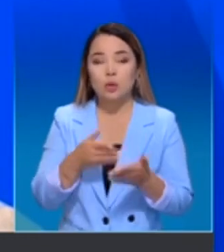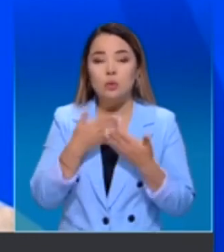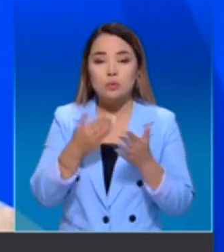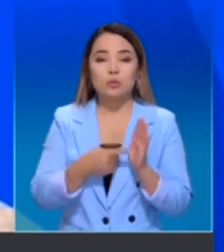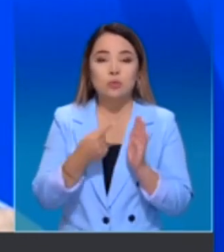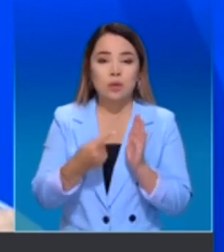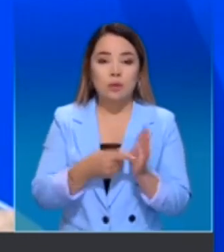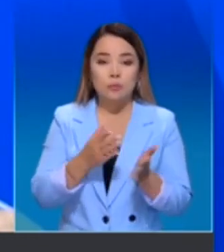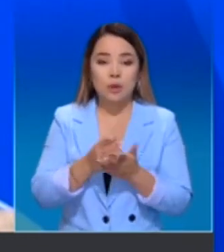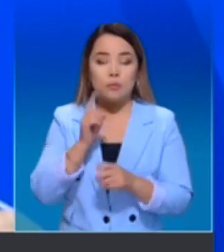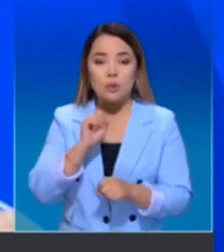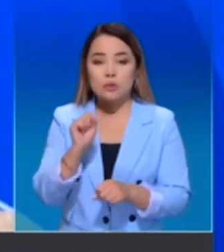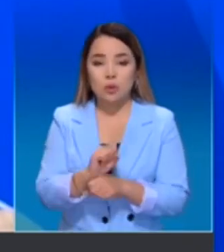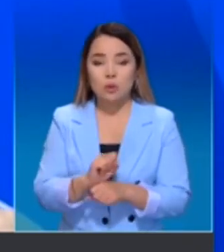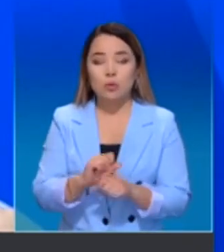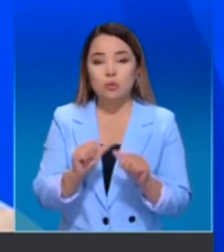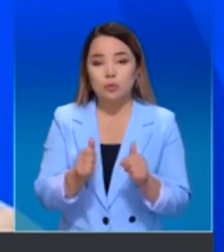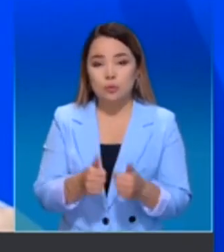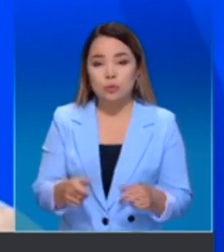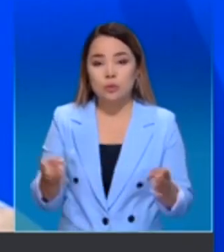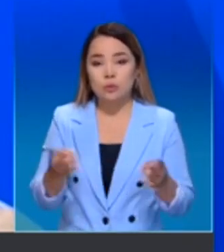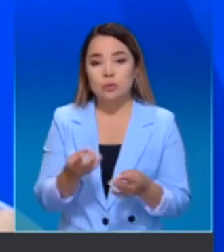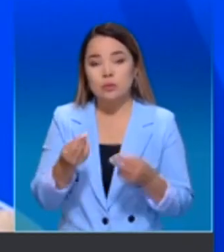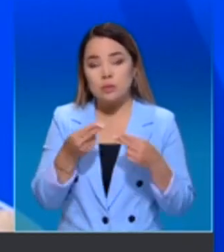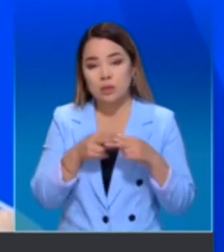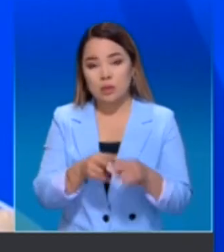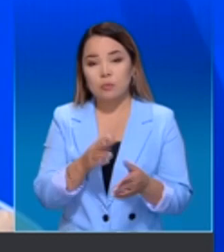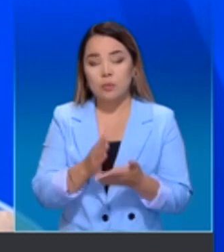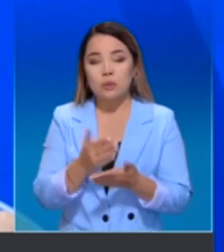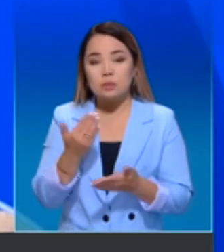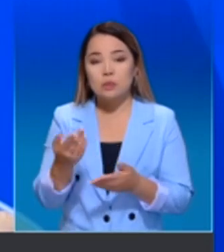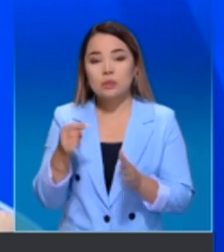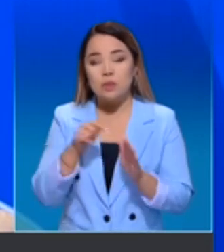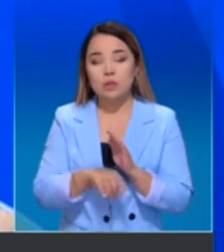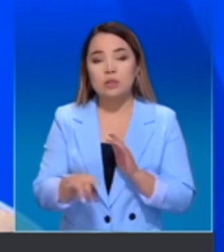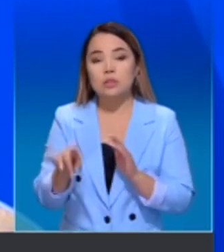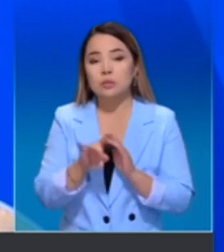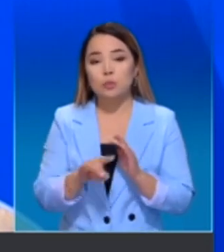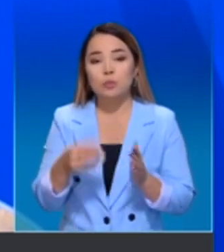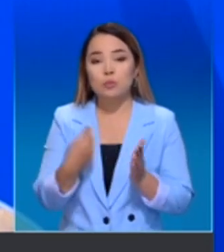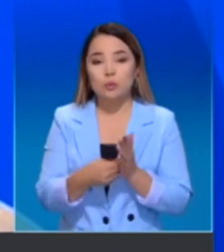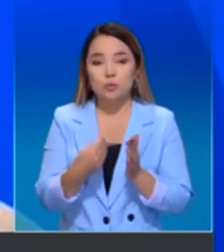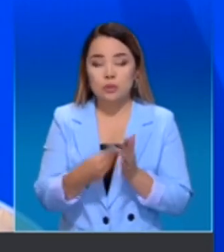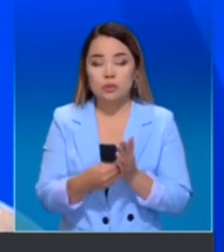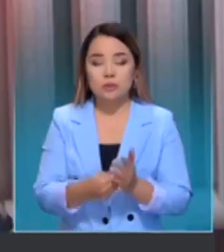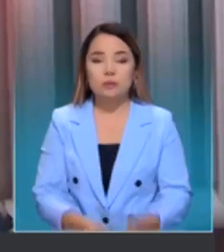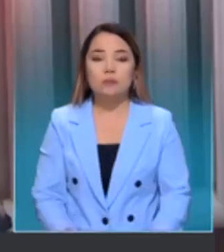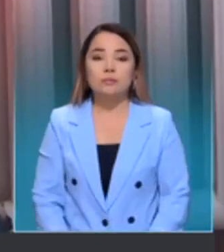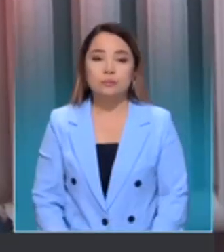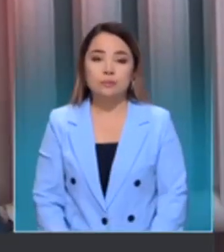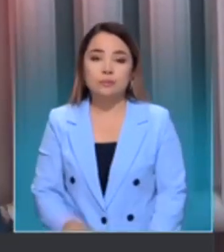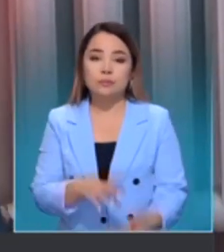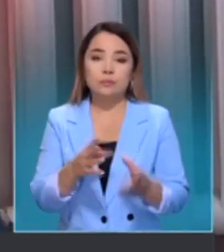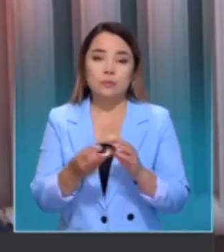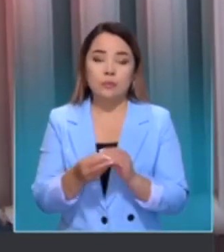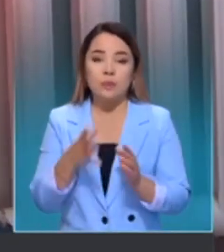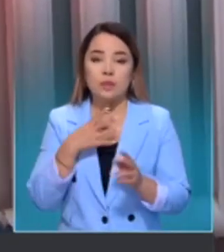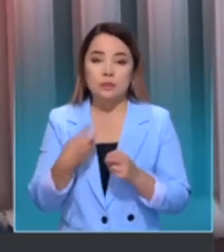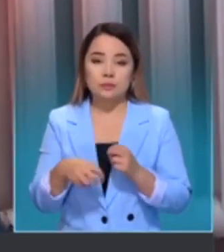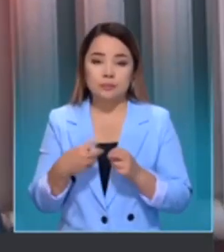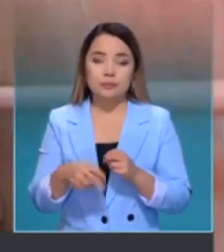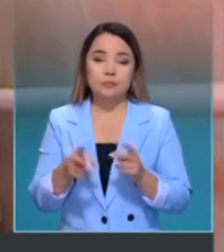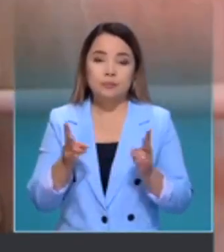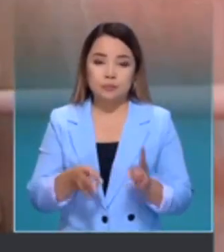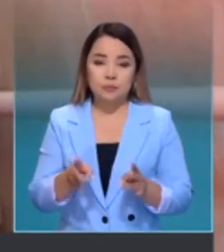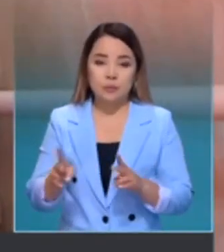көп. Оларға мониторинг ұйымдастырып, керек қаражатты бөлдік. Соның ішінде республикалық бюджеттен. Жалпы былтырғы апатта